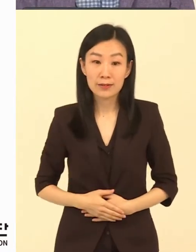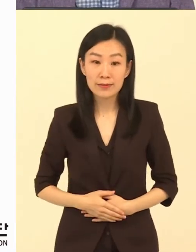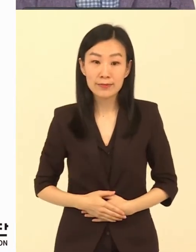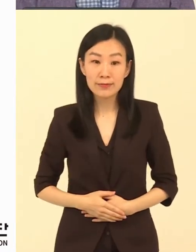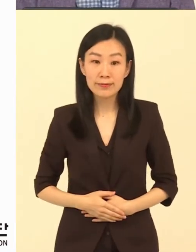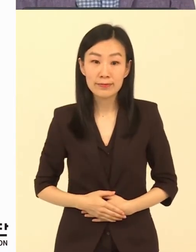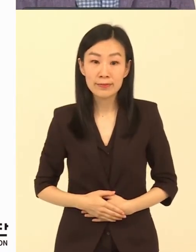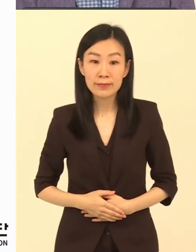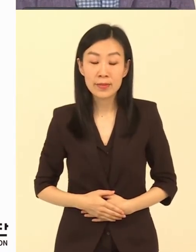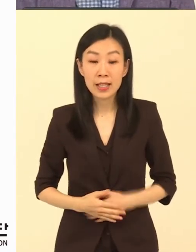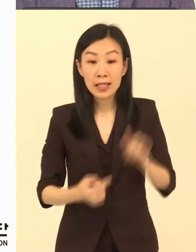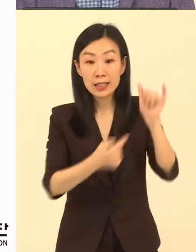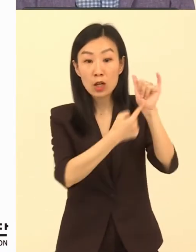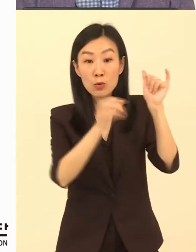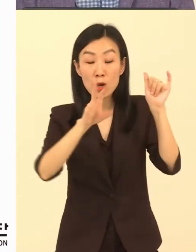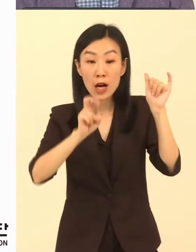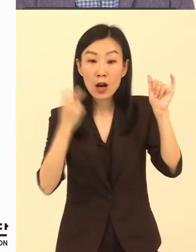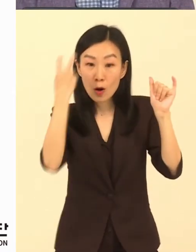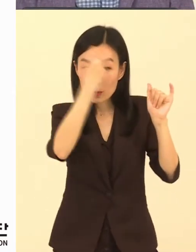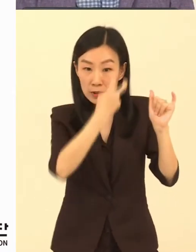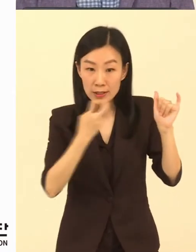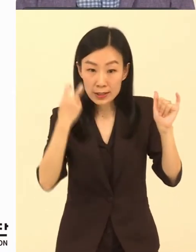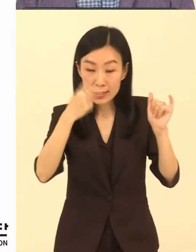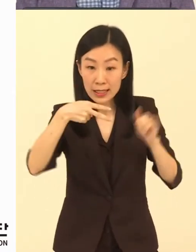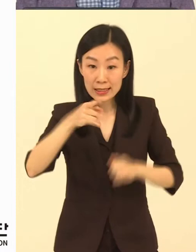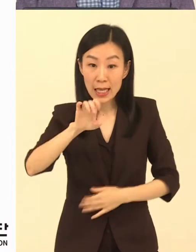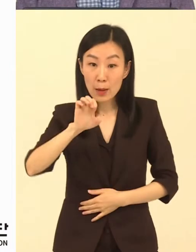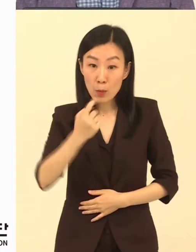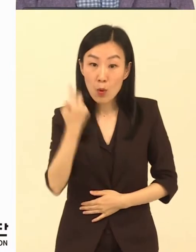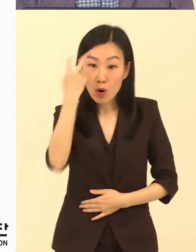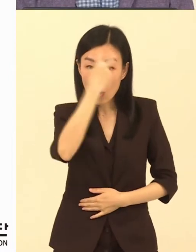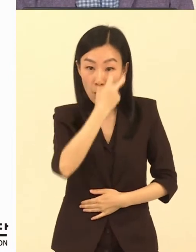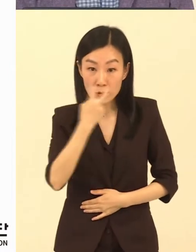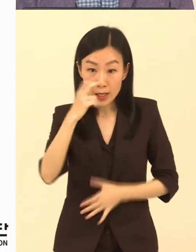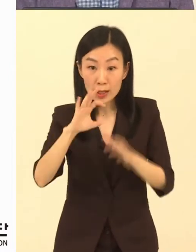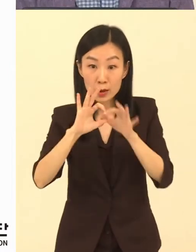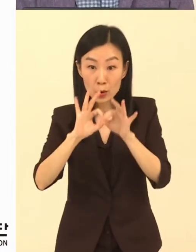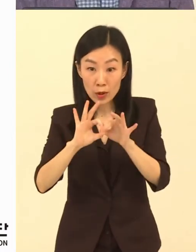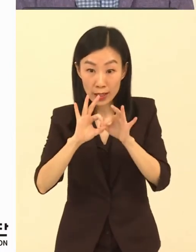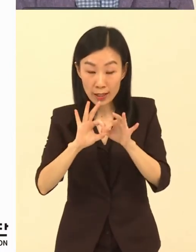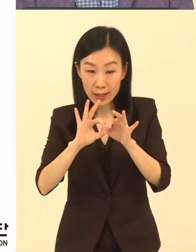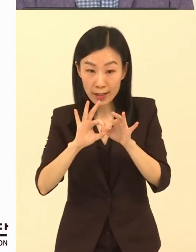자궁경부암 검진은 자궁경부 세포 검사를 통해 진행되며